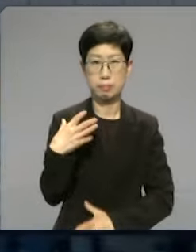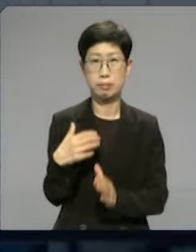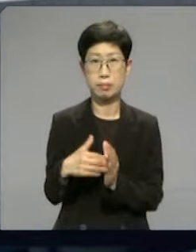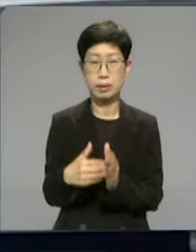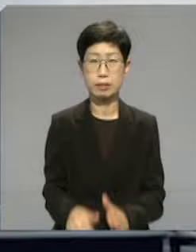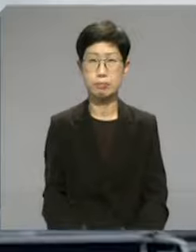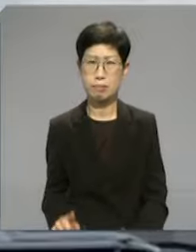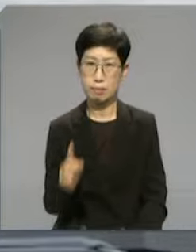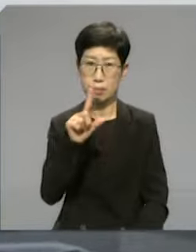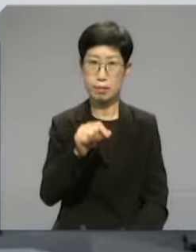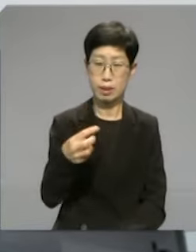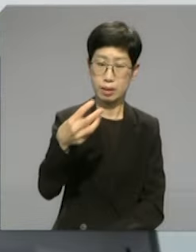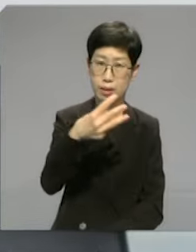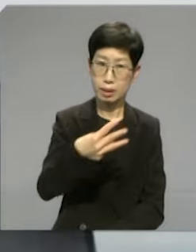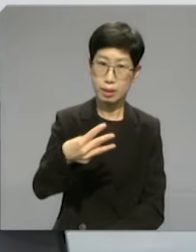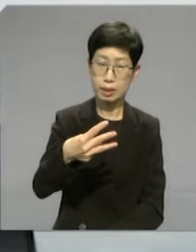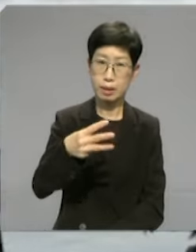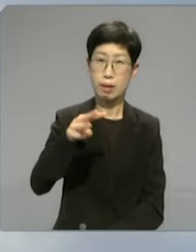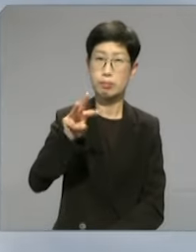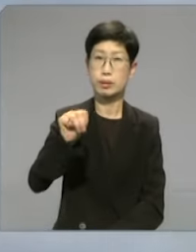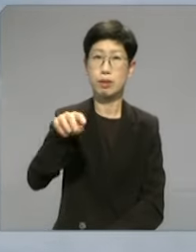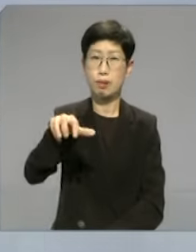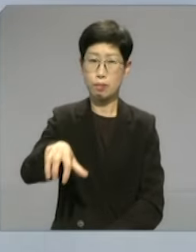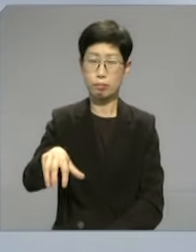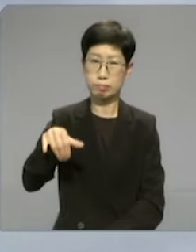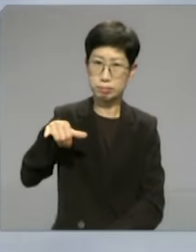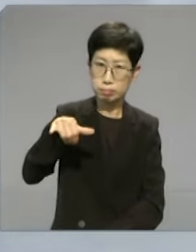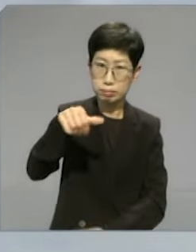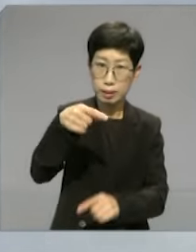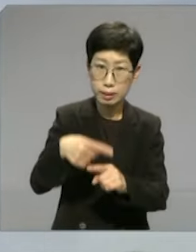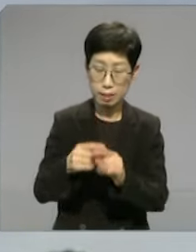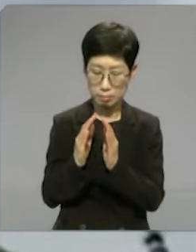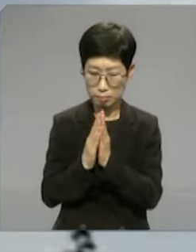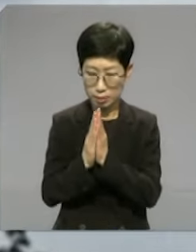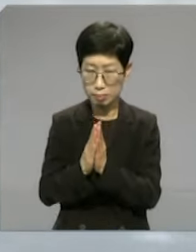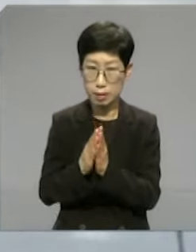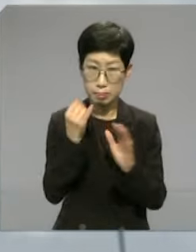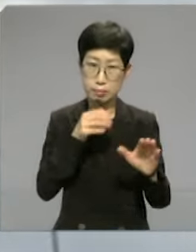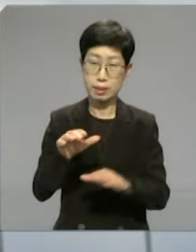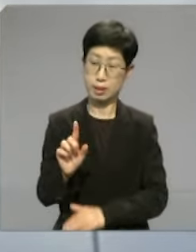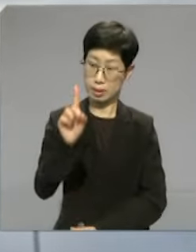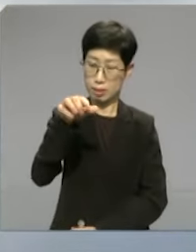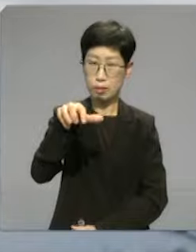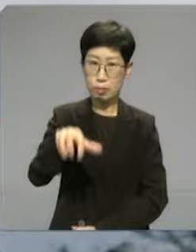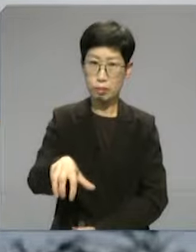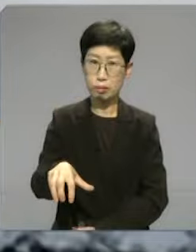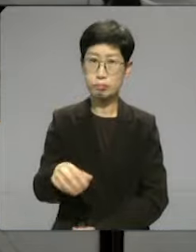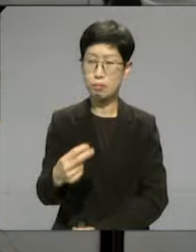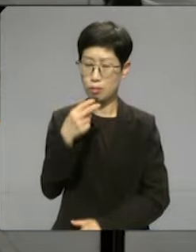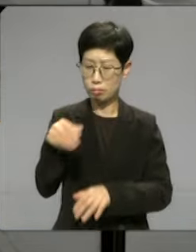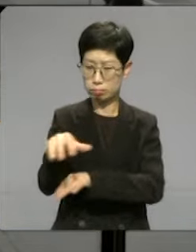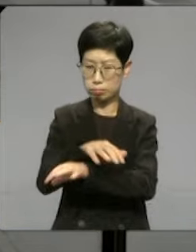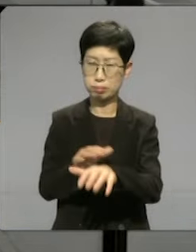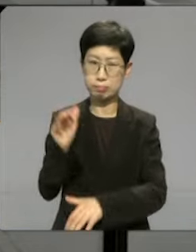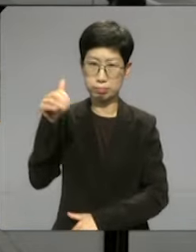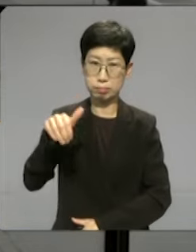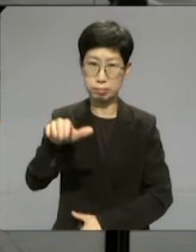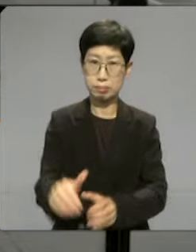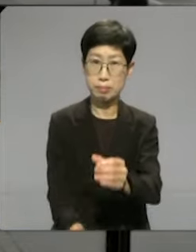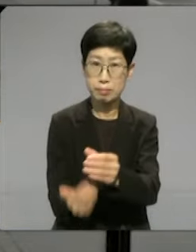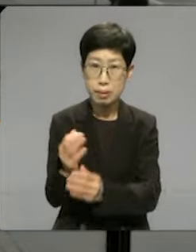고도 11,300m를 날던 여객기는 미얀마 인근 안다만의 상공에서 난기류와 부딪힌 뒤 불과 5분